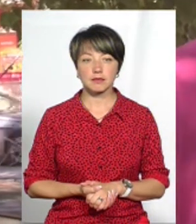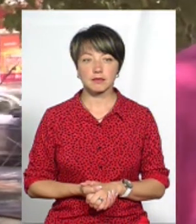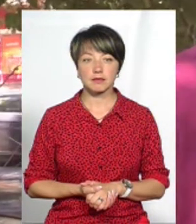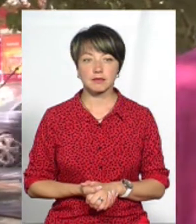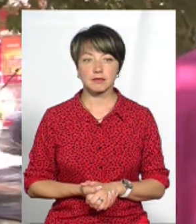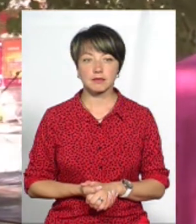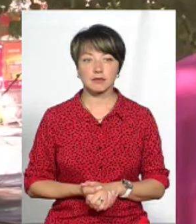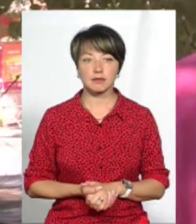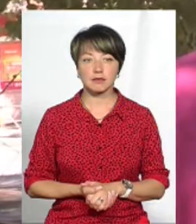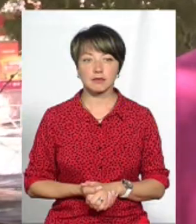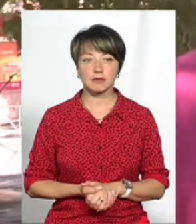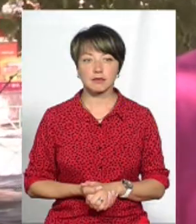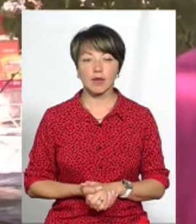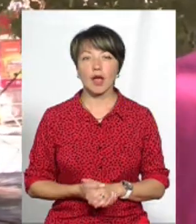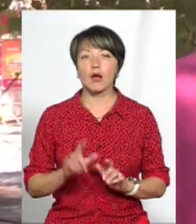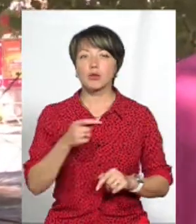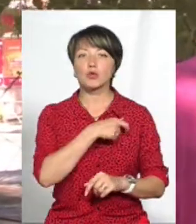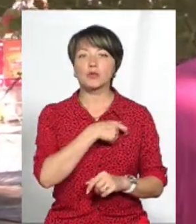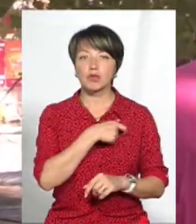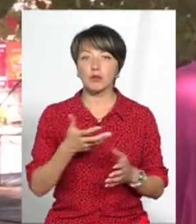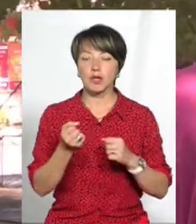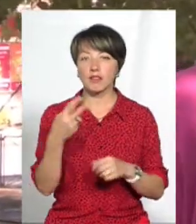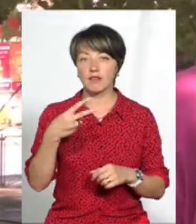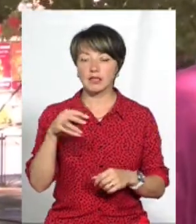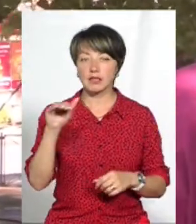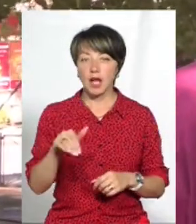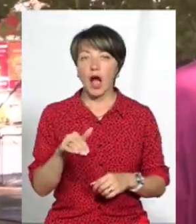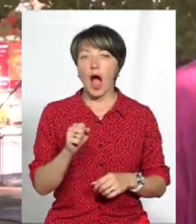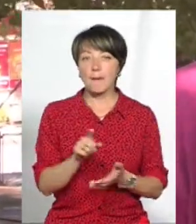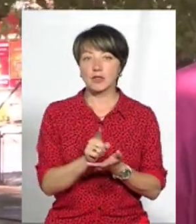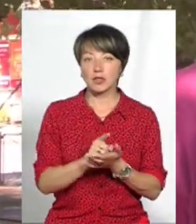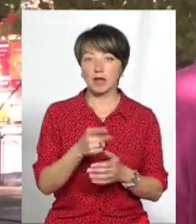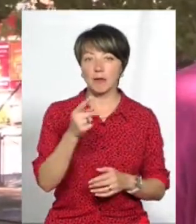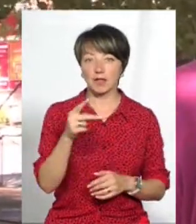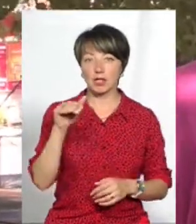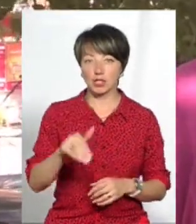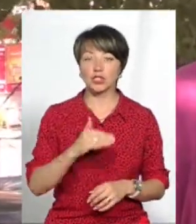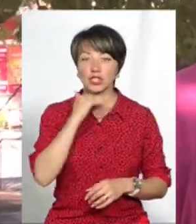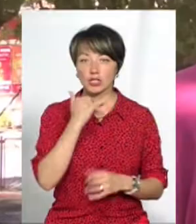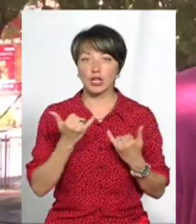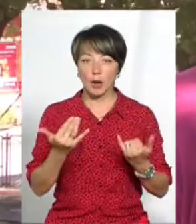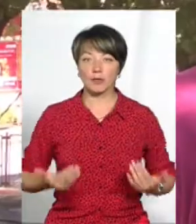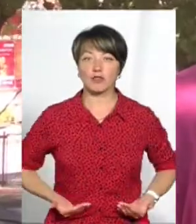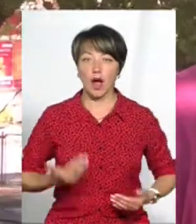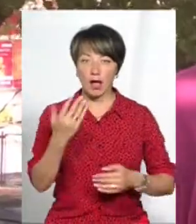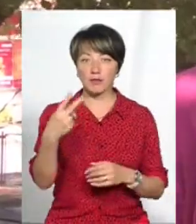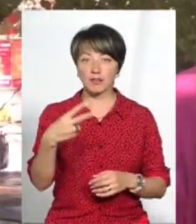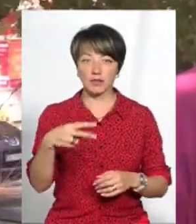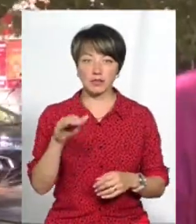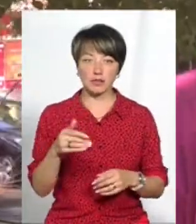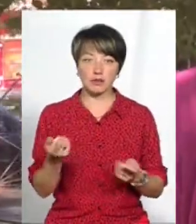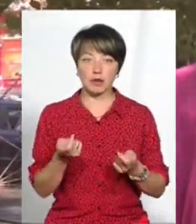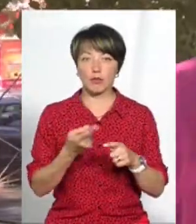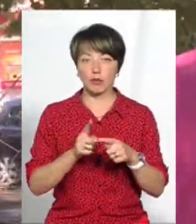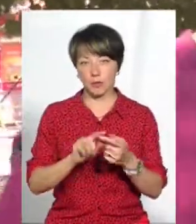Чому депутат, допустим, отримує 20 тисяч, і вони вважають, що пенсіонери 1500 гривень достатньо для проживання, а їм 20 тисяч. Може, щоб